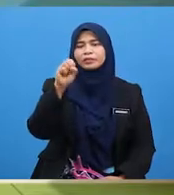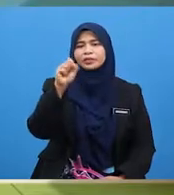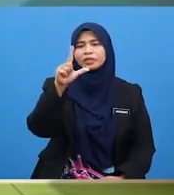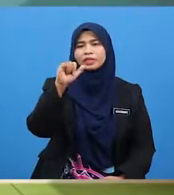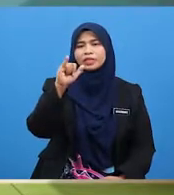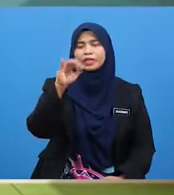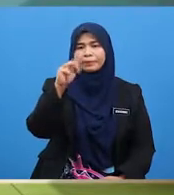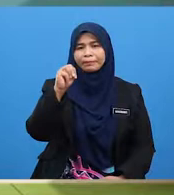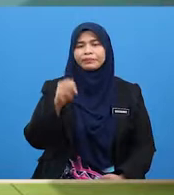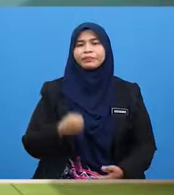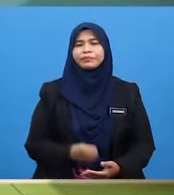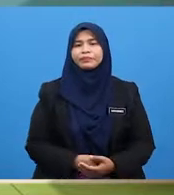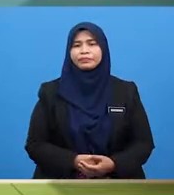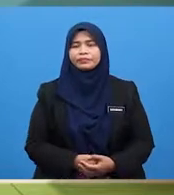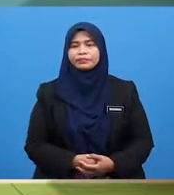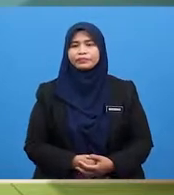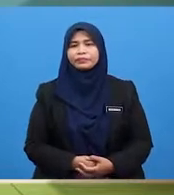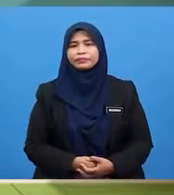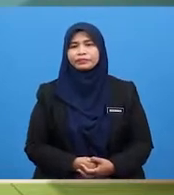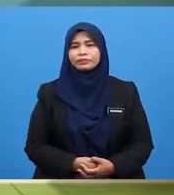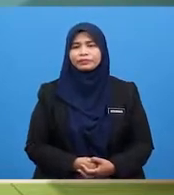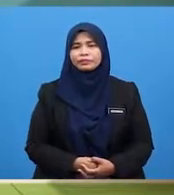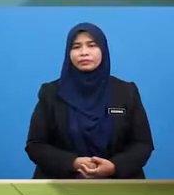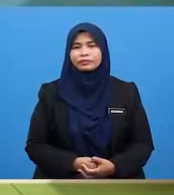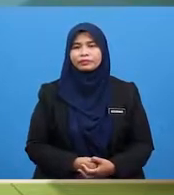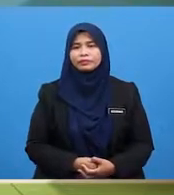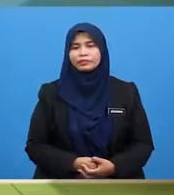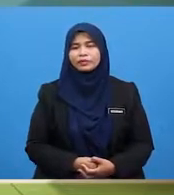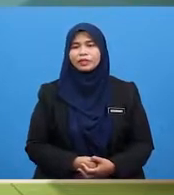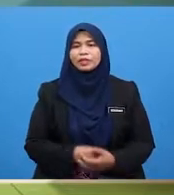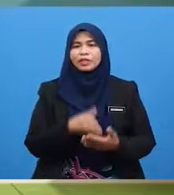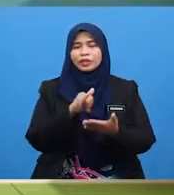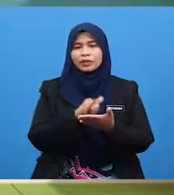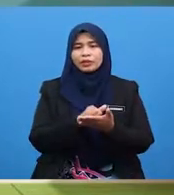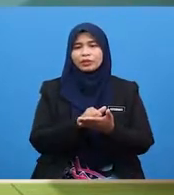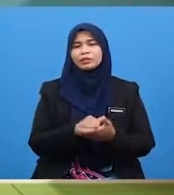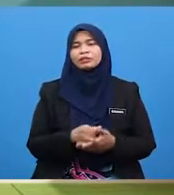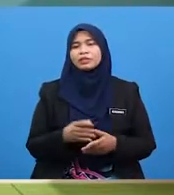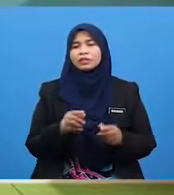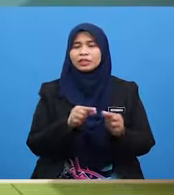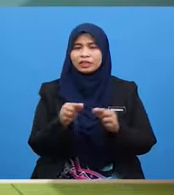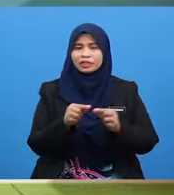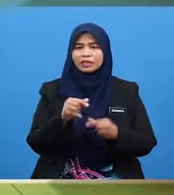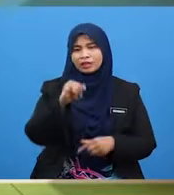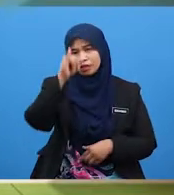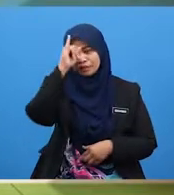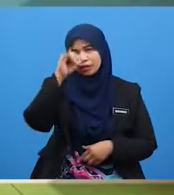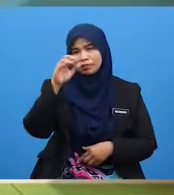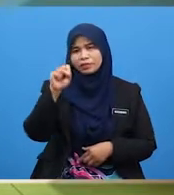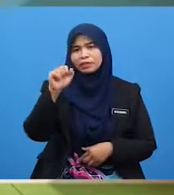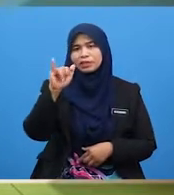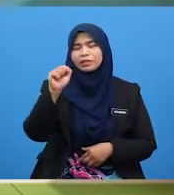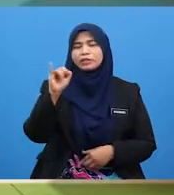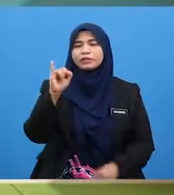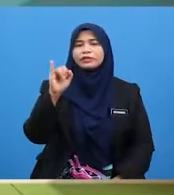Berakit-rakit ke hulu, berenang-renang ke tepian. Begitulah kegigihan dan mujahadah Imam Asy-Syafi'i untuk